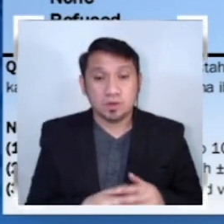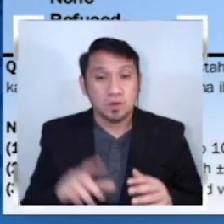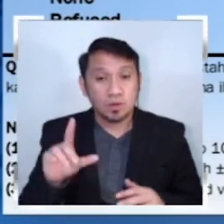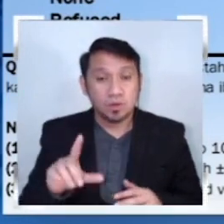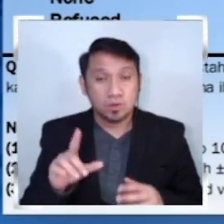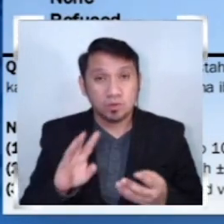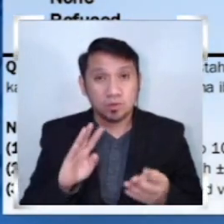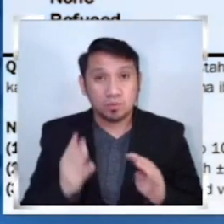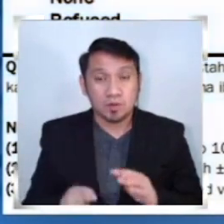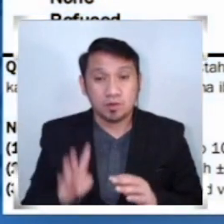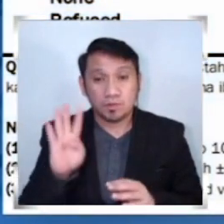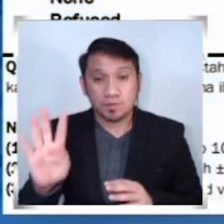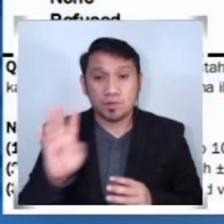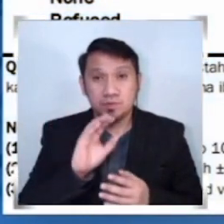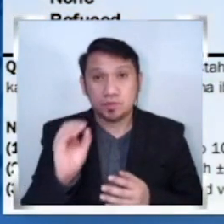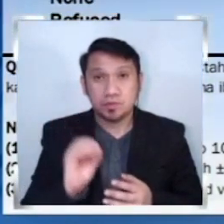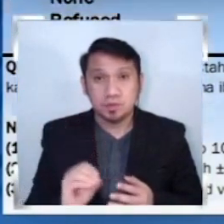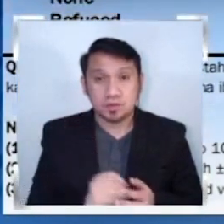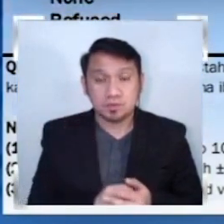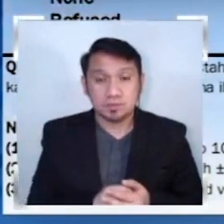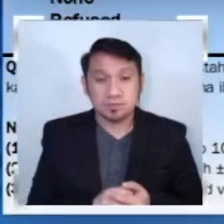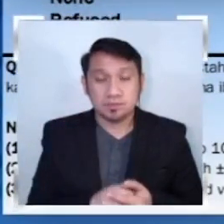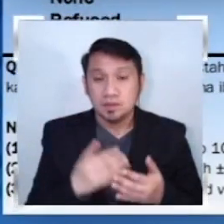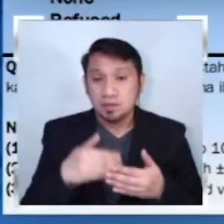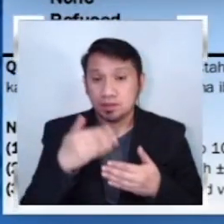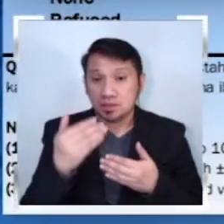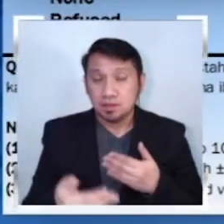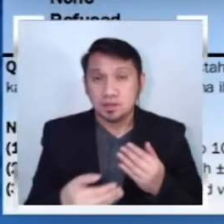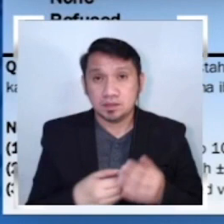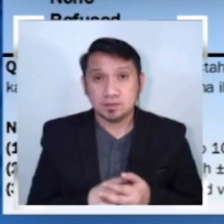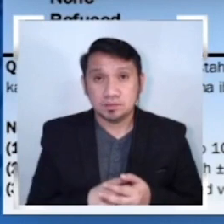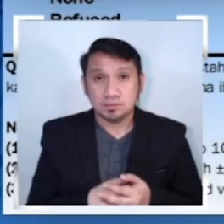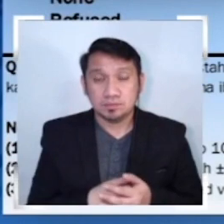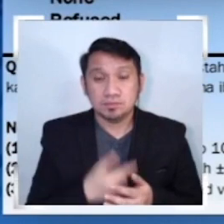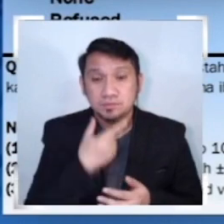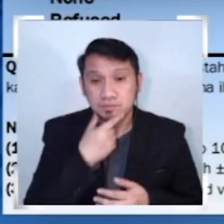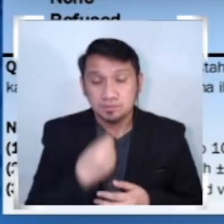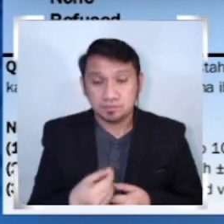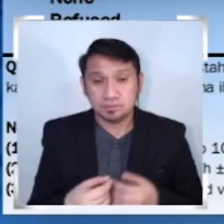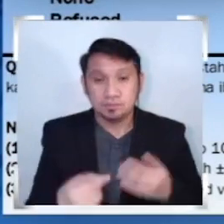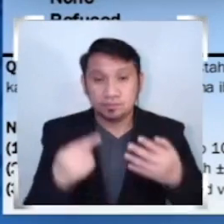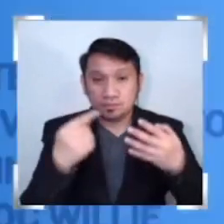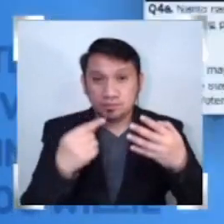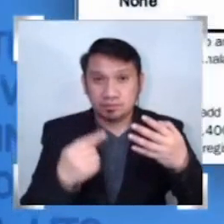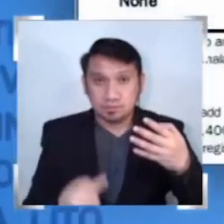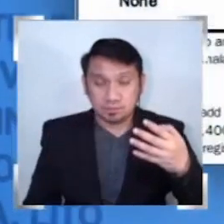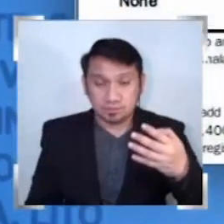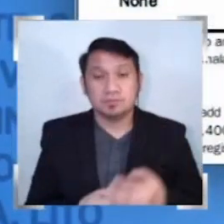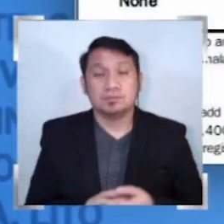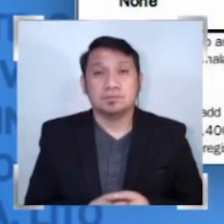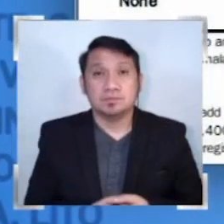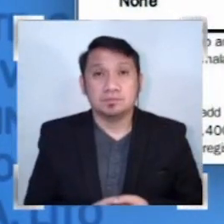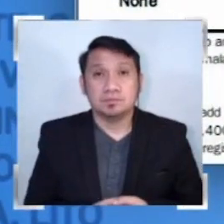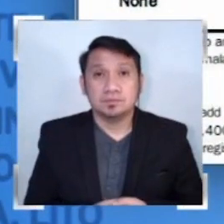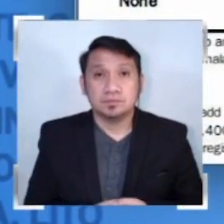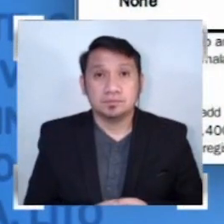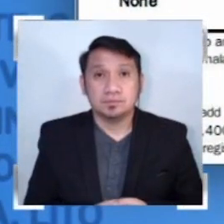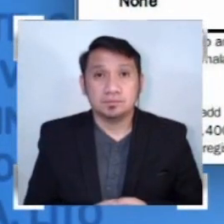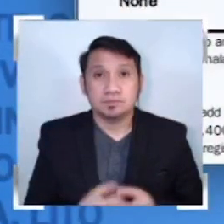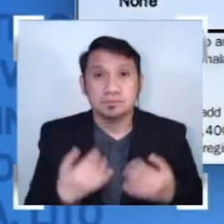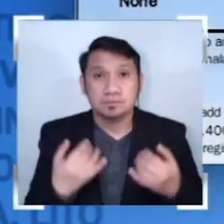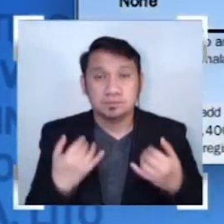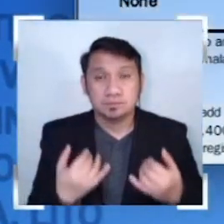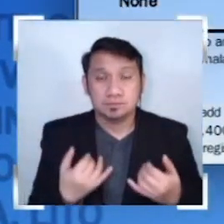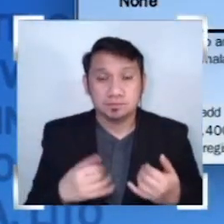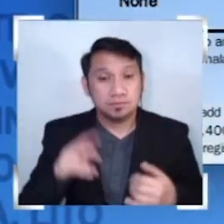sa nakaraang survey. Sinundan siya ni na Faisal Mangondato, Norberto Gonzalez at Calio de Guzman. Sa survey naman sa pagka-vice